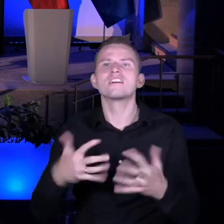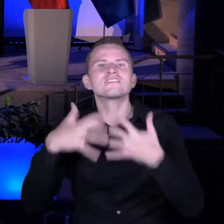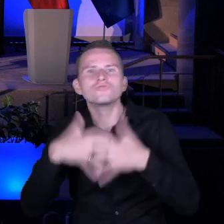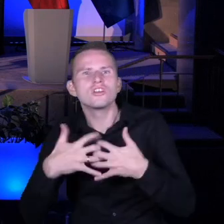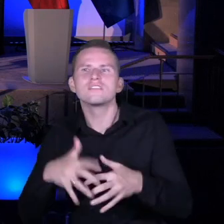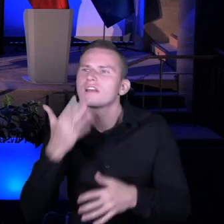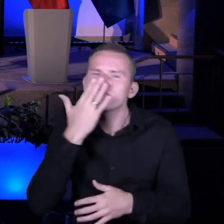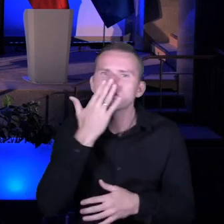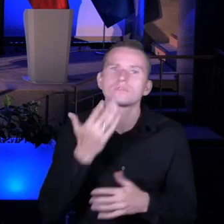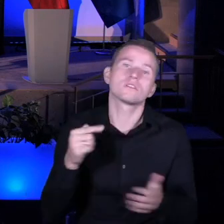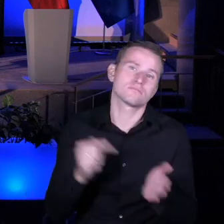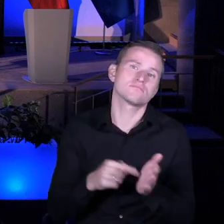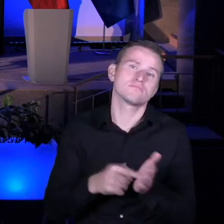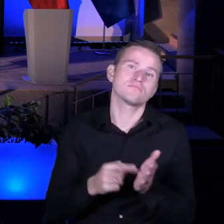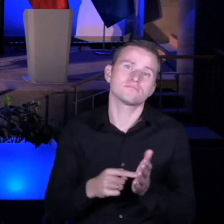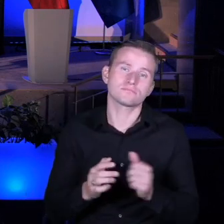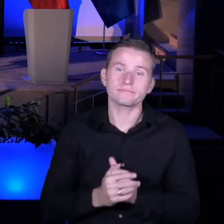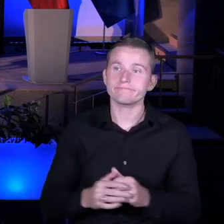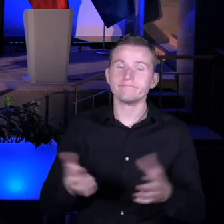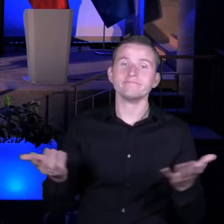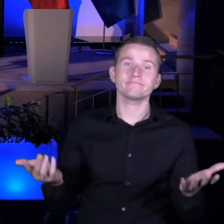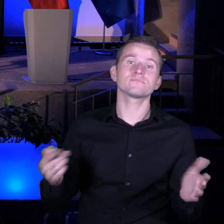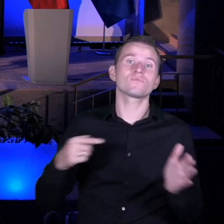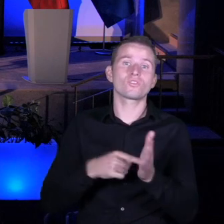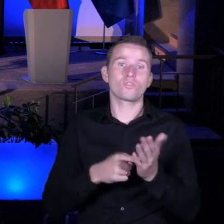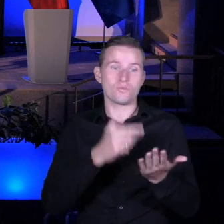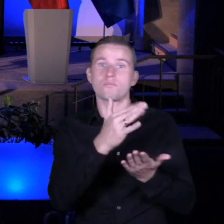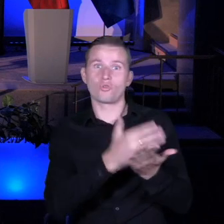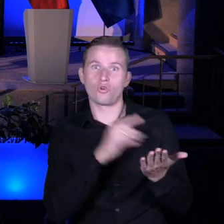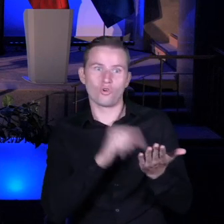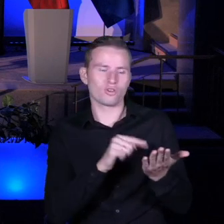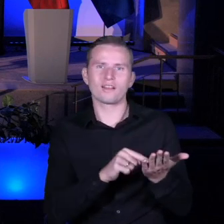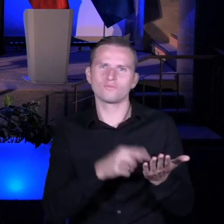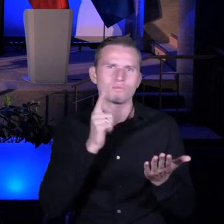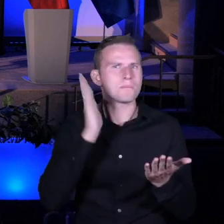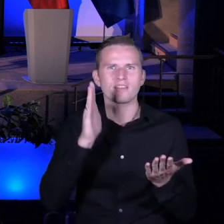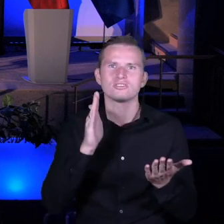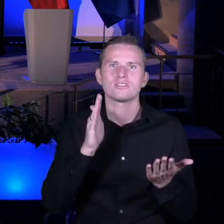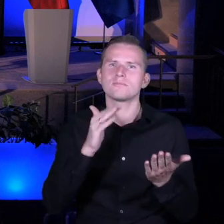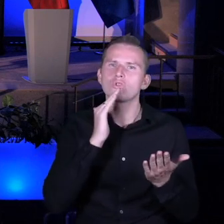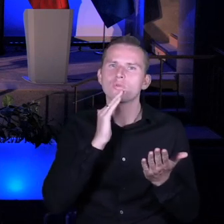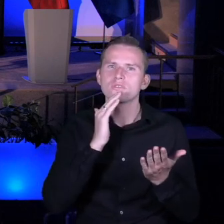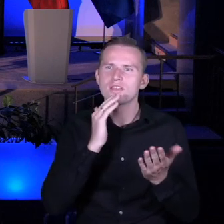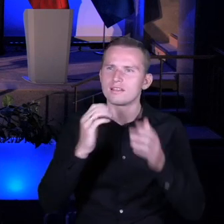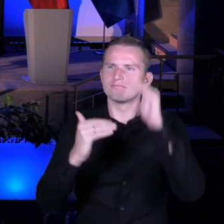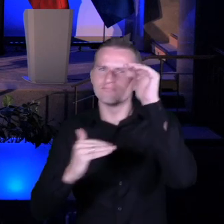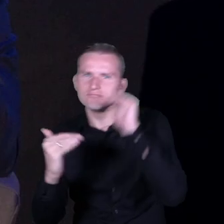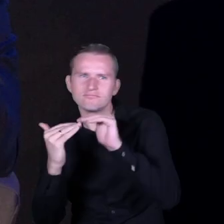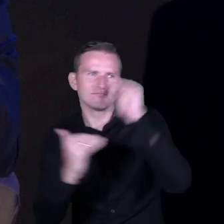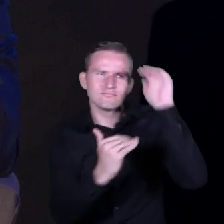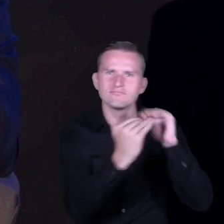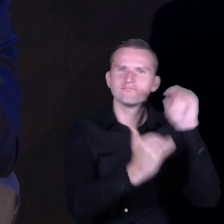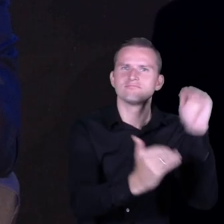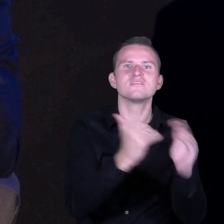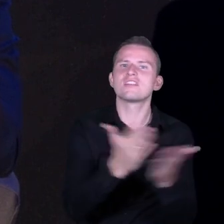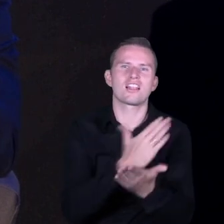związku z powyższym ten program też będzie, tak powiem, dostosowywany do realiów, w których się znajdujemy. No